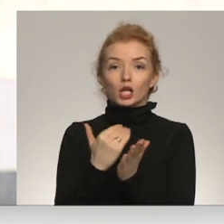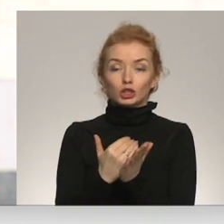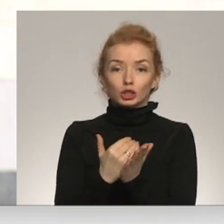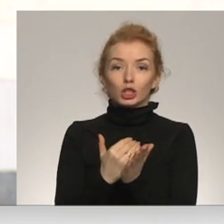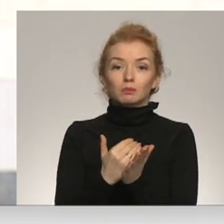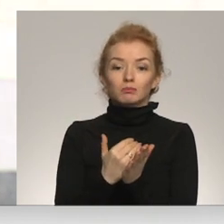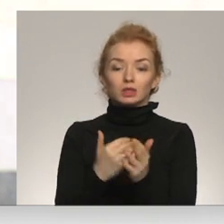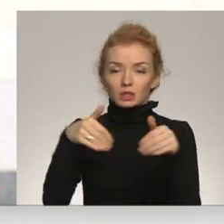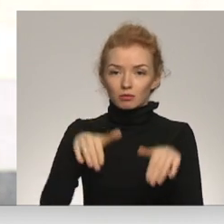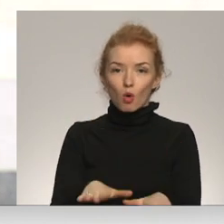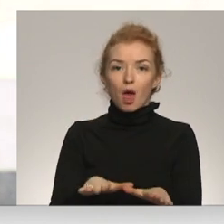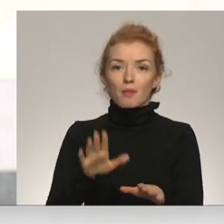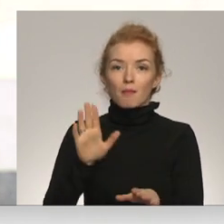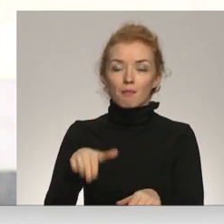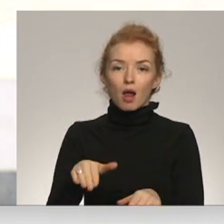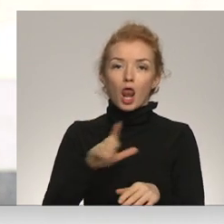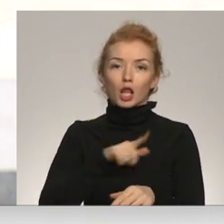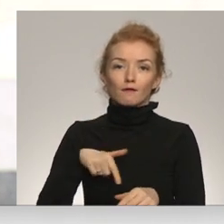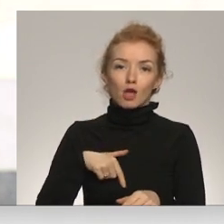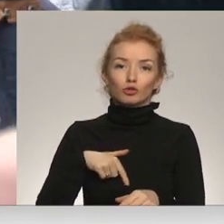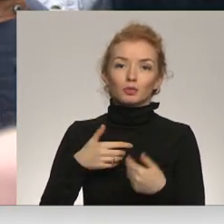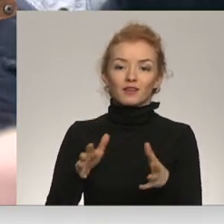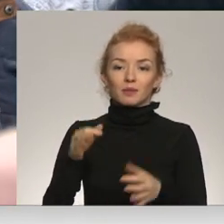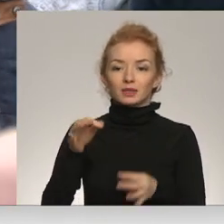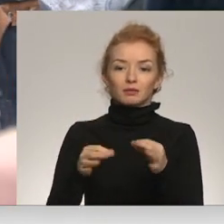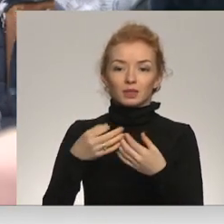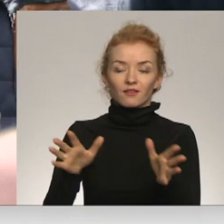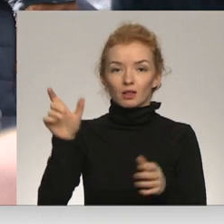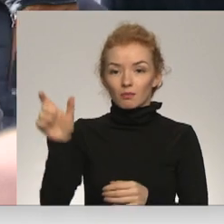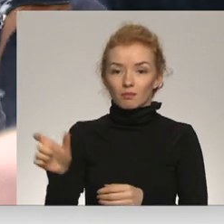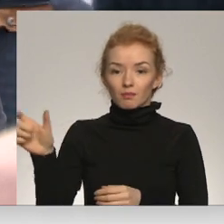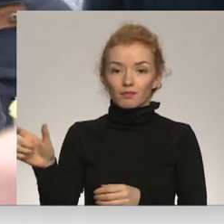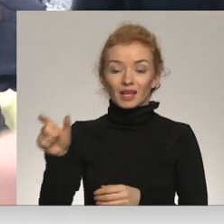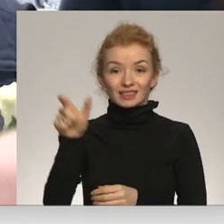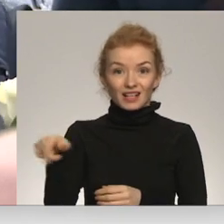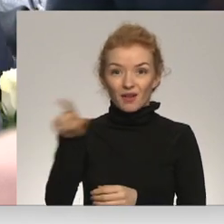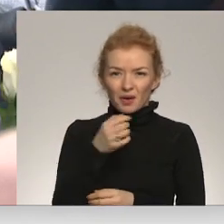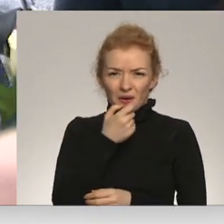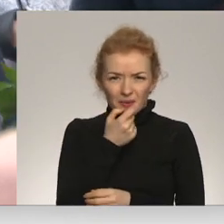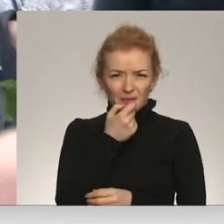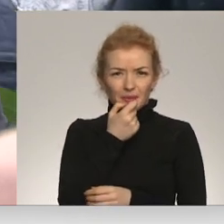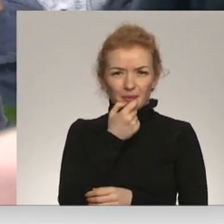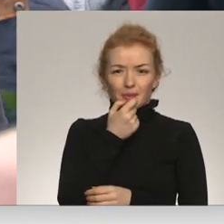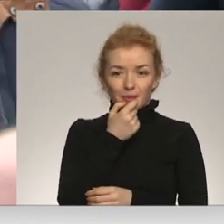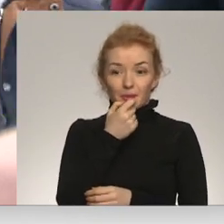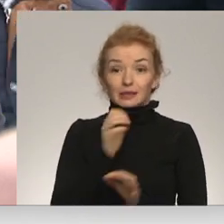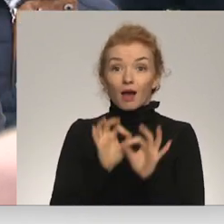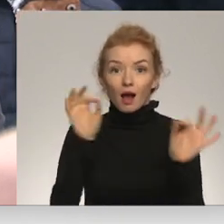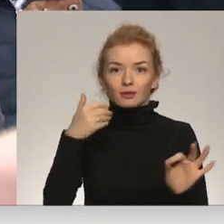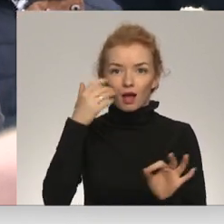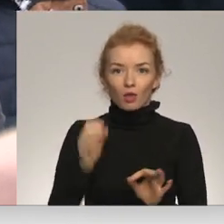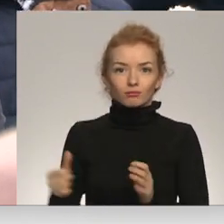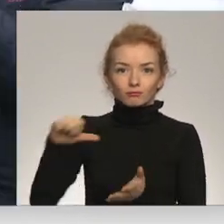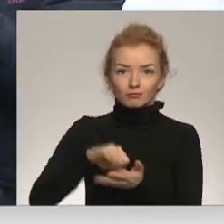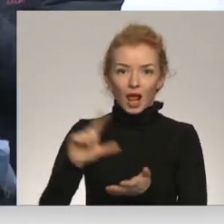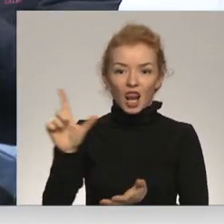sprieda tiesu par latviešu brīvības cīnītāju. Fonā dzirdamie cilvēku svilpieni sākās līdz ar Levita uzrunu. Svilpēju